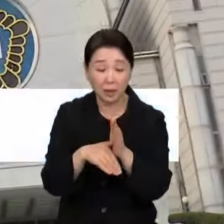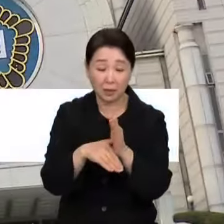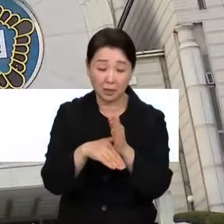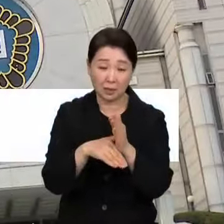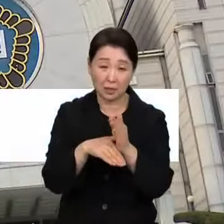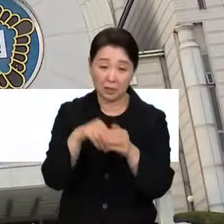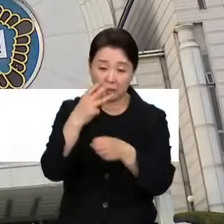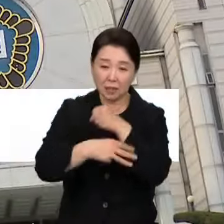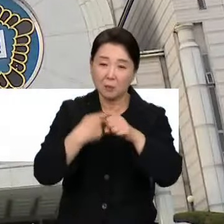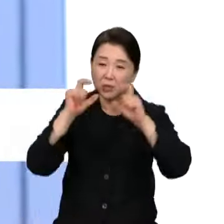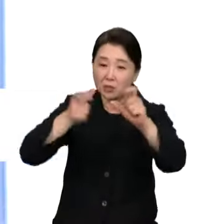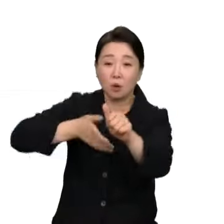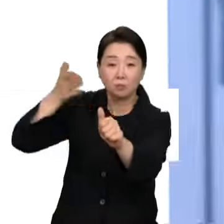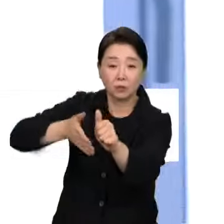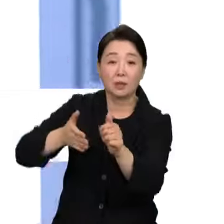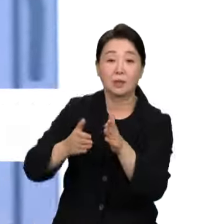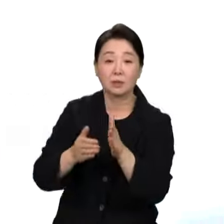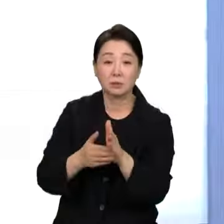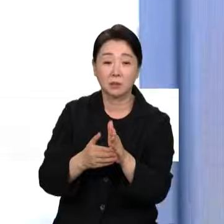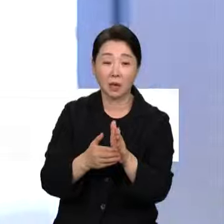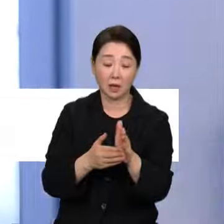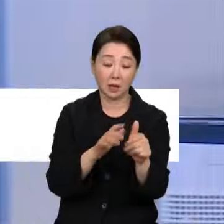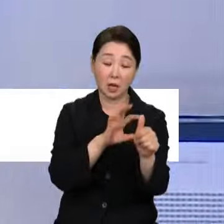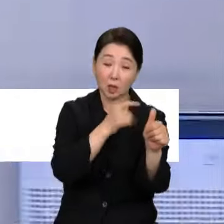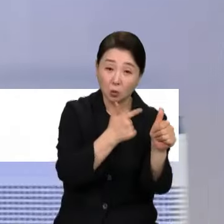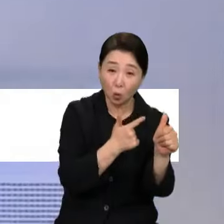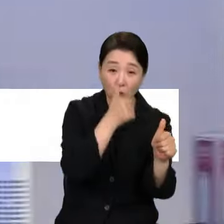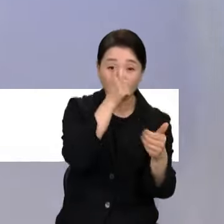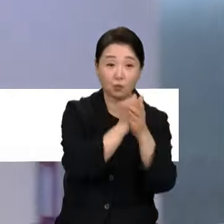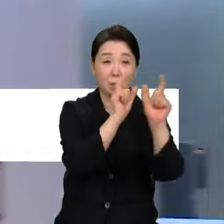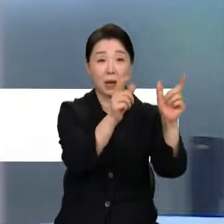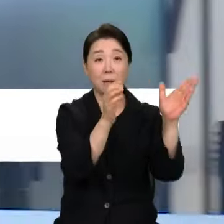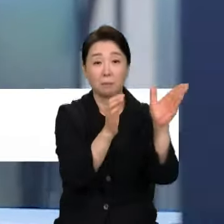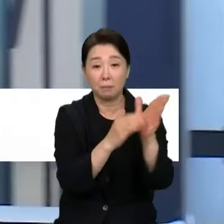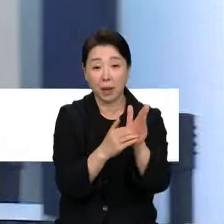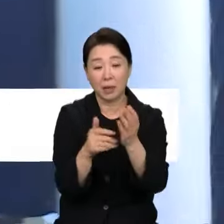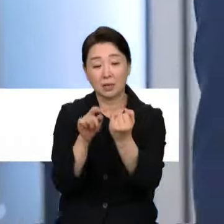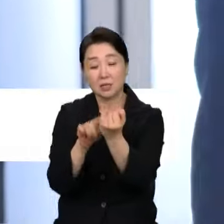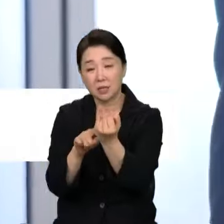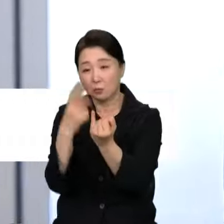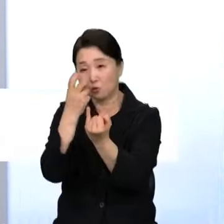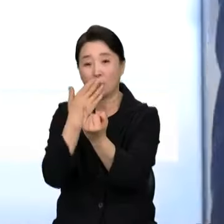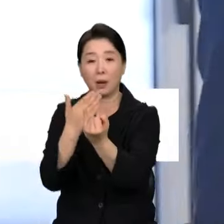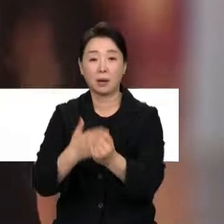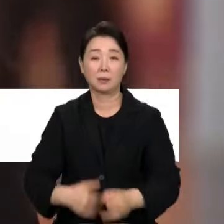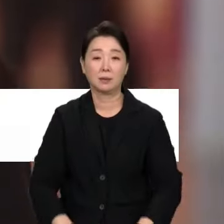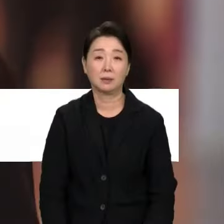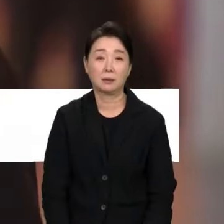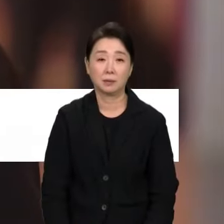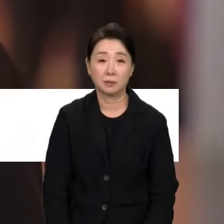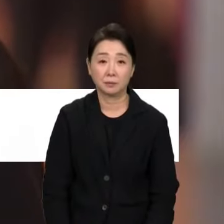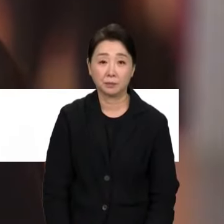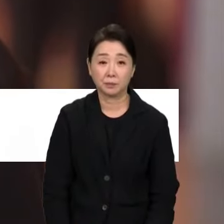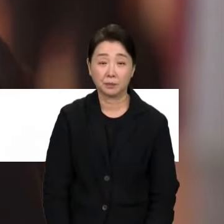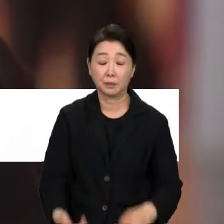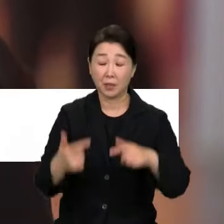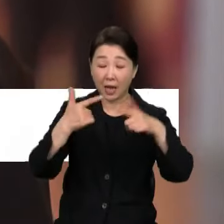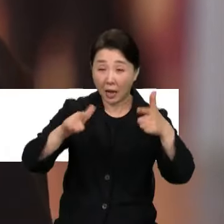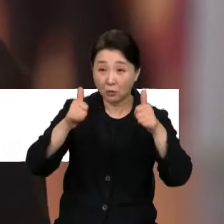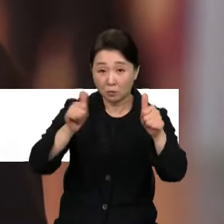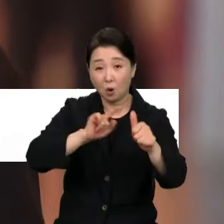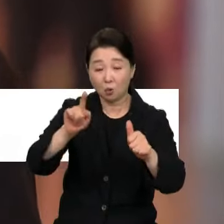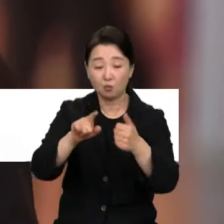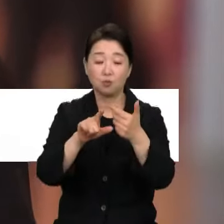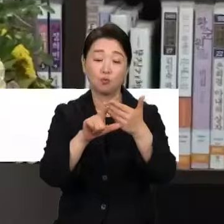3년을 요청했습니다. 손 씨가 유죄를 받으면 김 여사 수사의 문턱도 더 낮아집니다. 항소심 선고는 9월